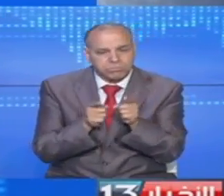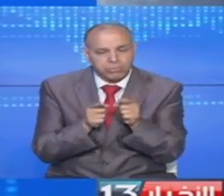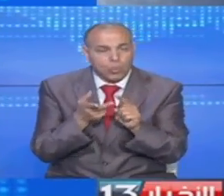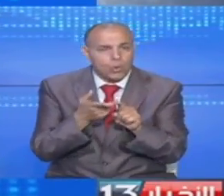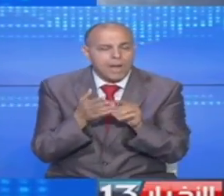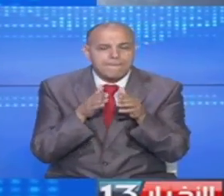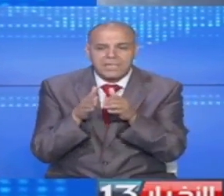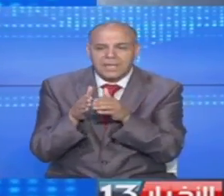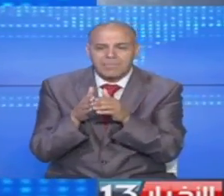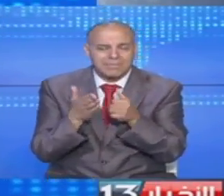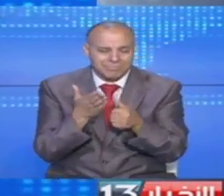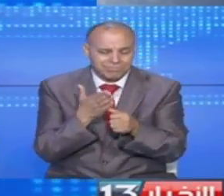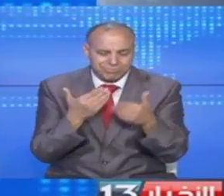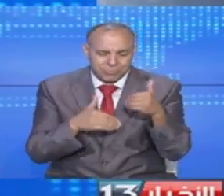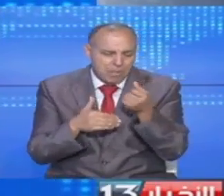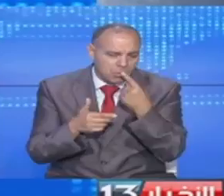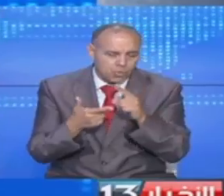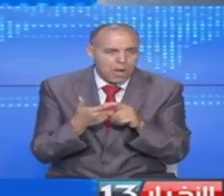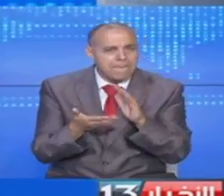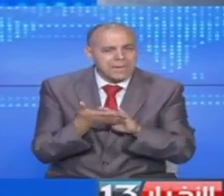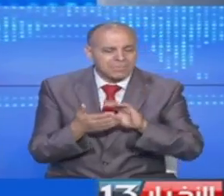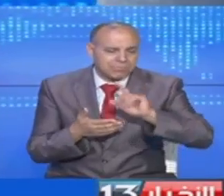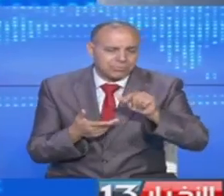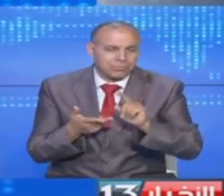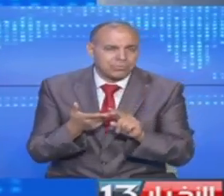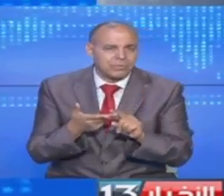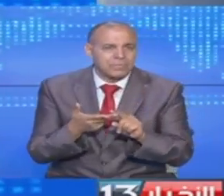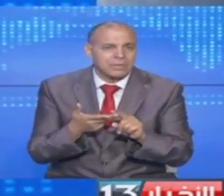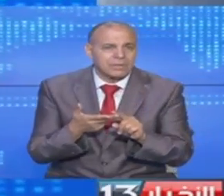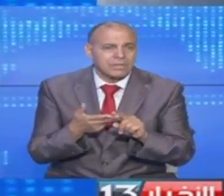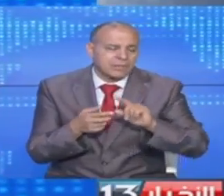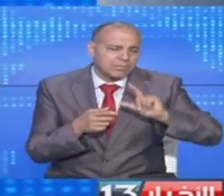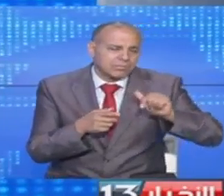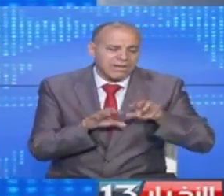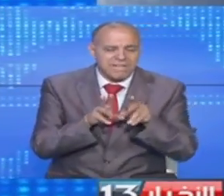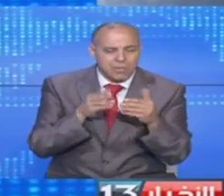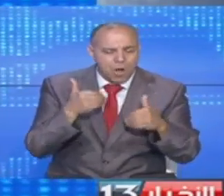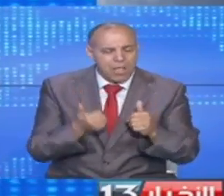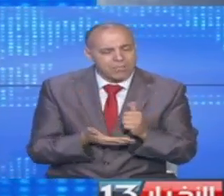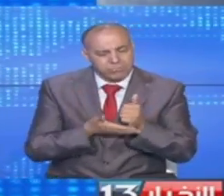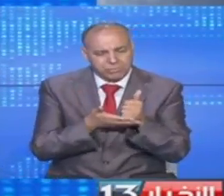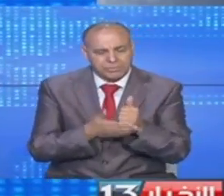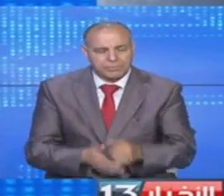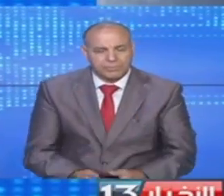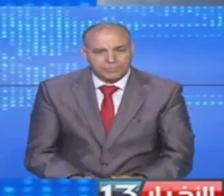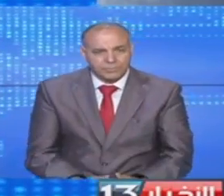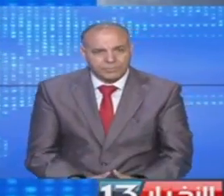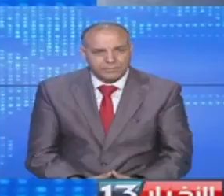وتختصر مطالبها في بطاقات علاج ومنح قارة لذوي الاحتياجات